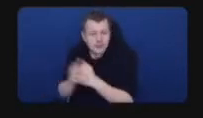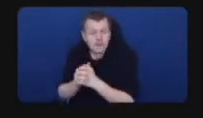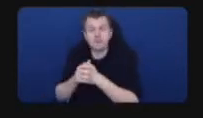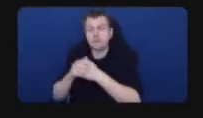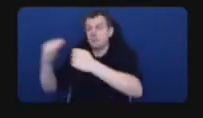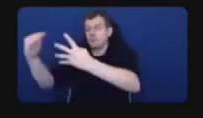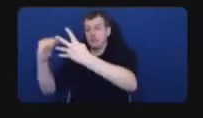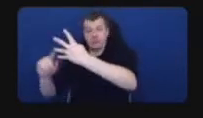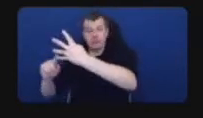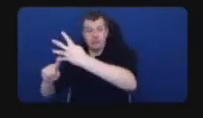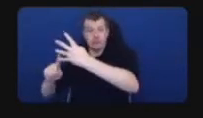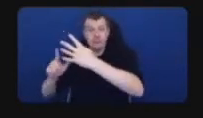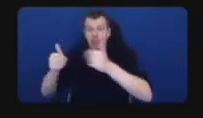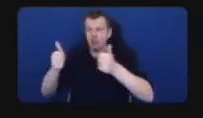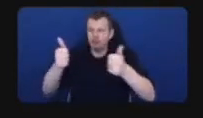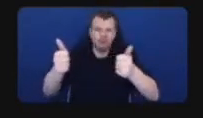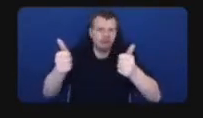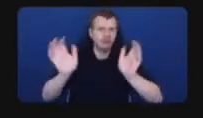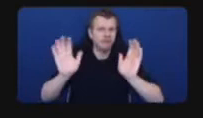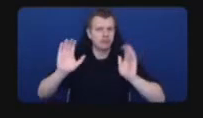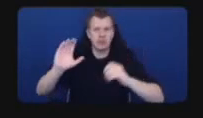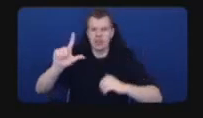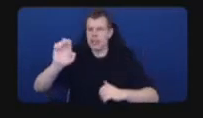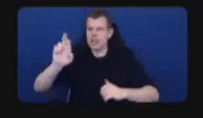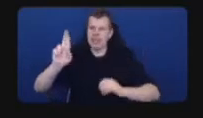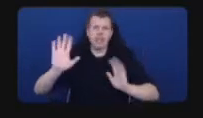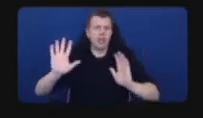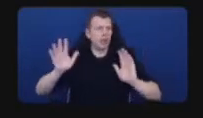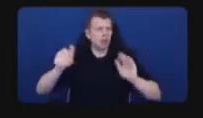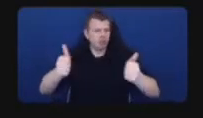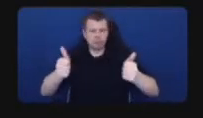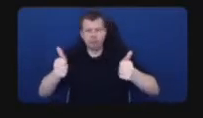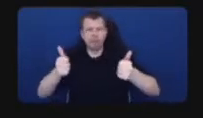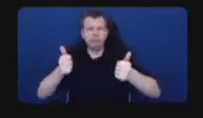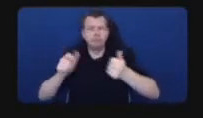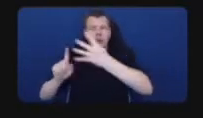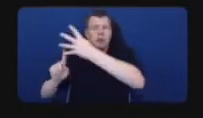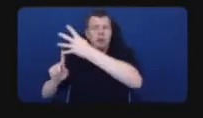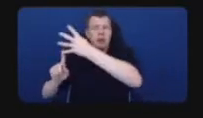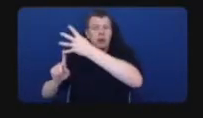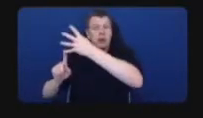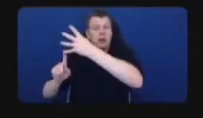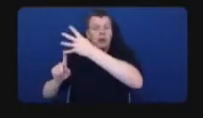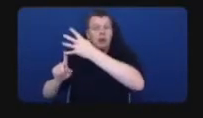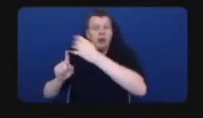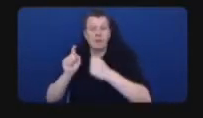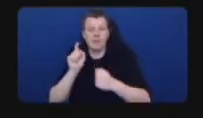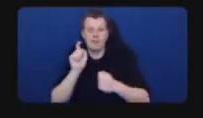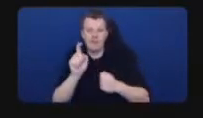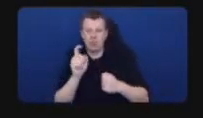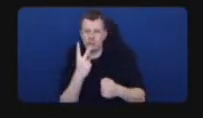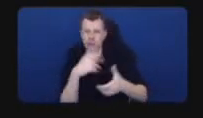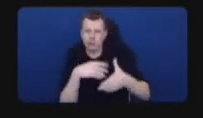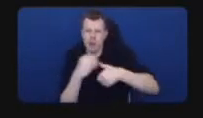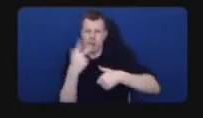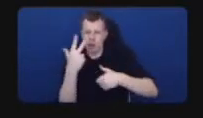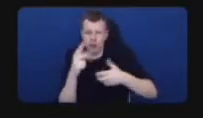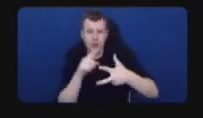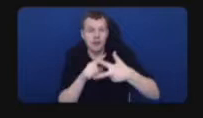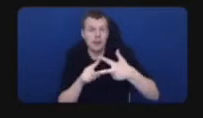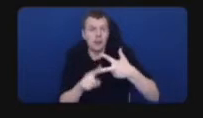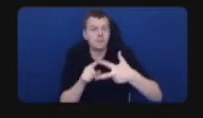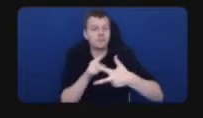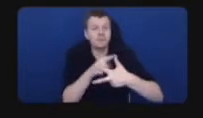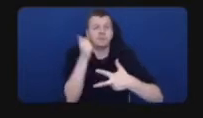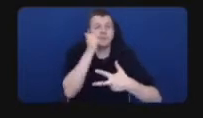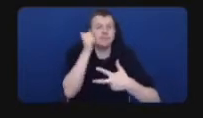那在完全是全清的状态下，在左边可以看到有两个是要符合条件的，一